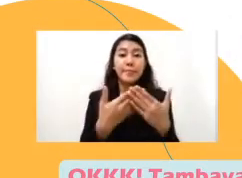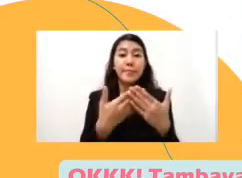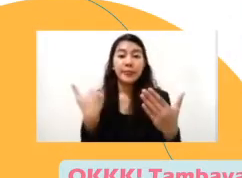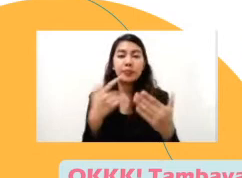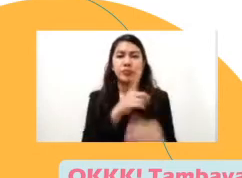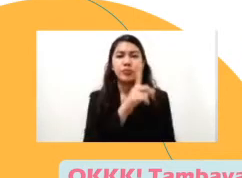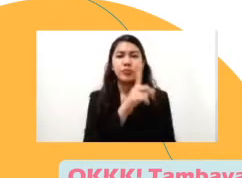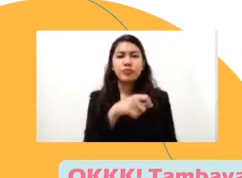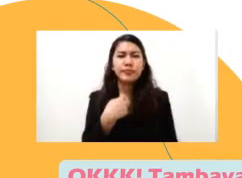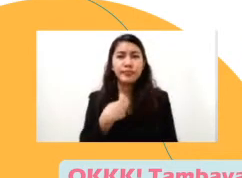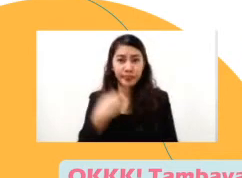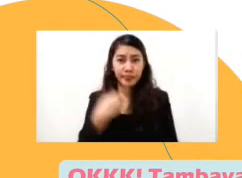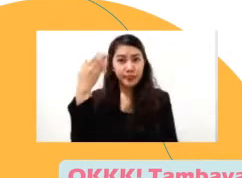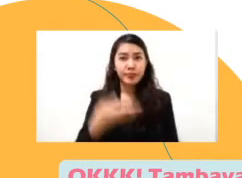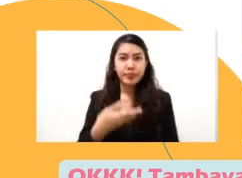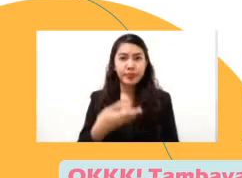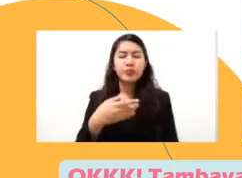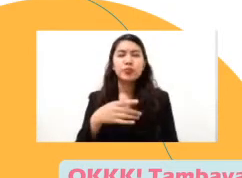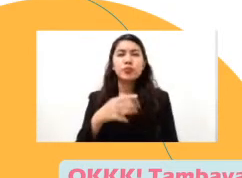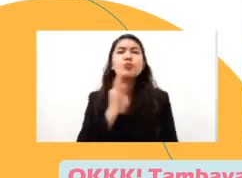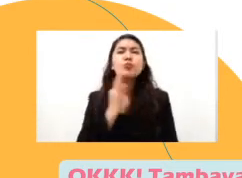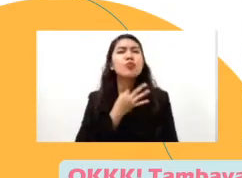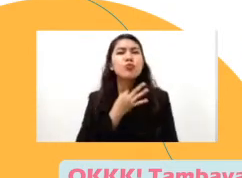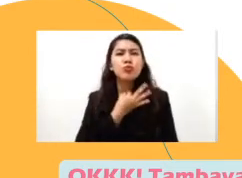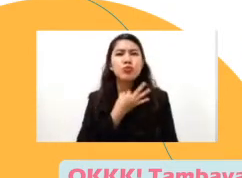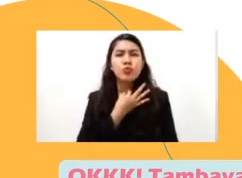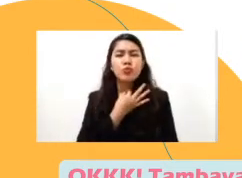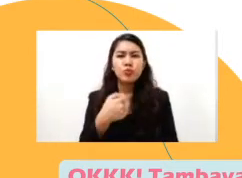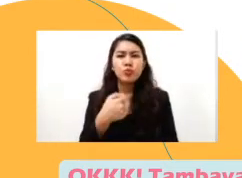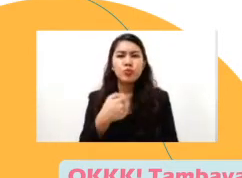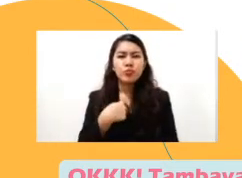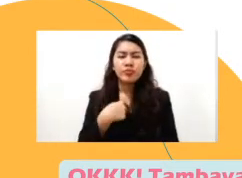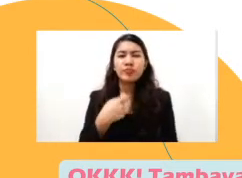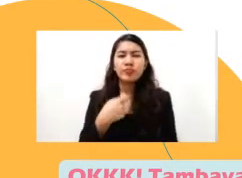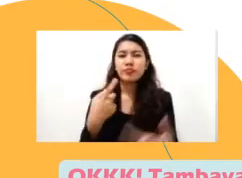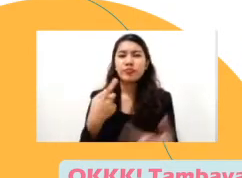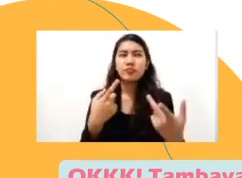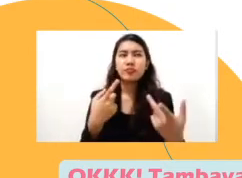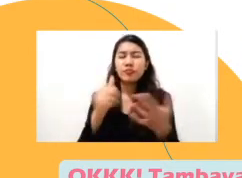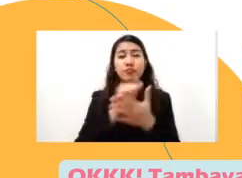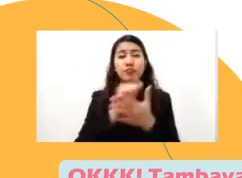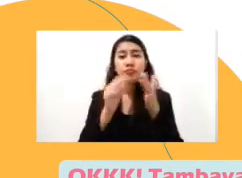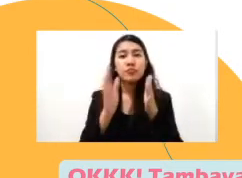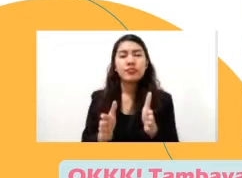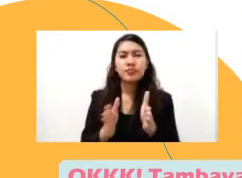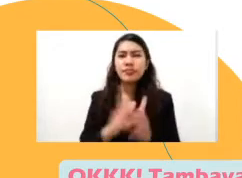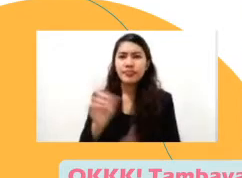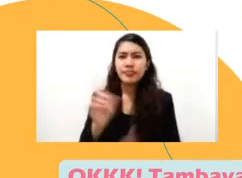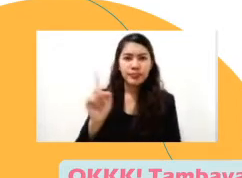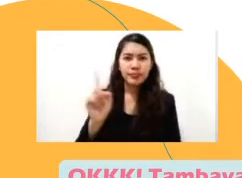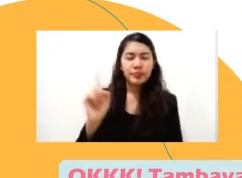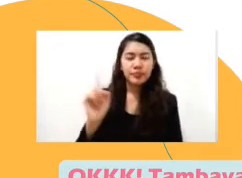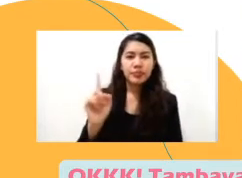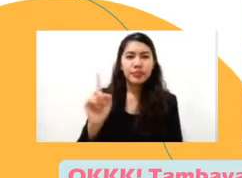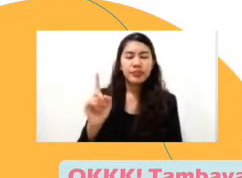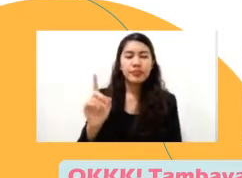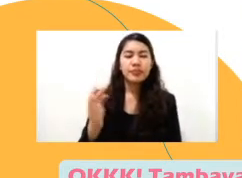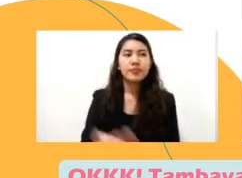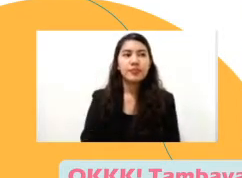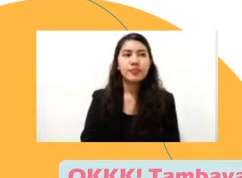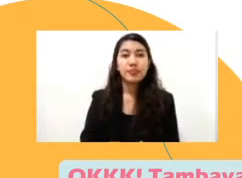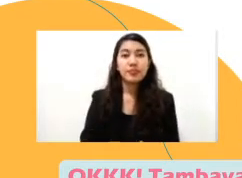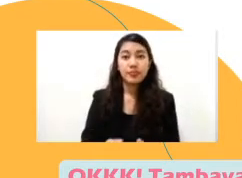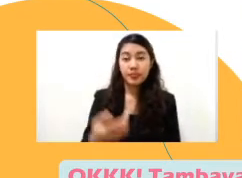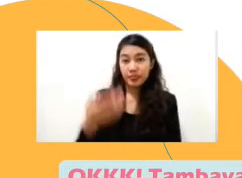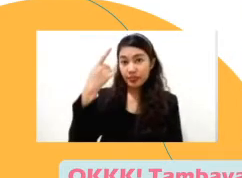ako no, bilang nagpa-practice din naman ako sa arts. Ano po yung, ito po ay para kay Ate Tere at kay Ate